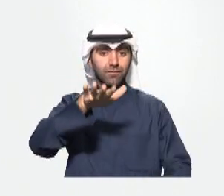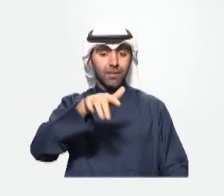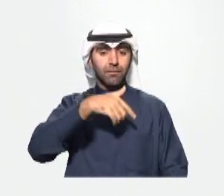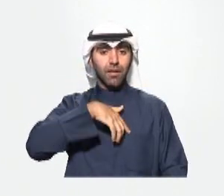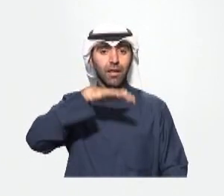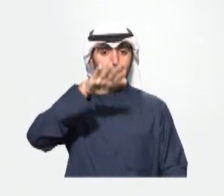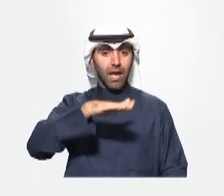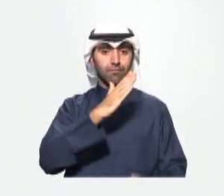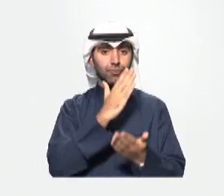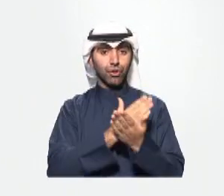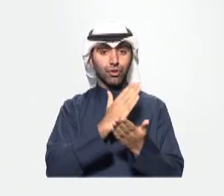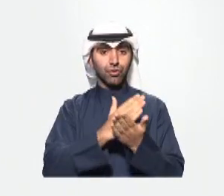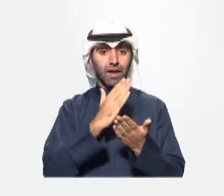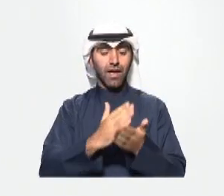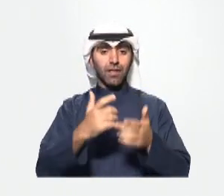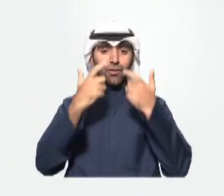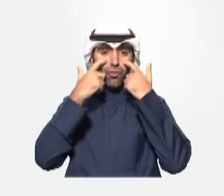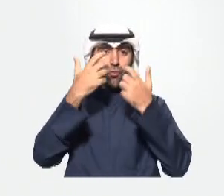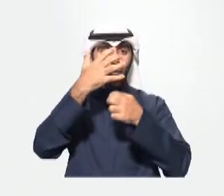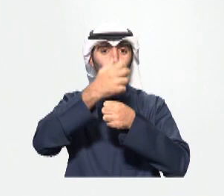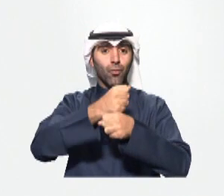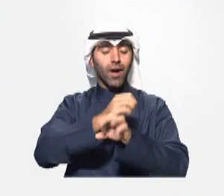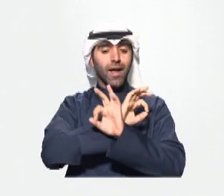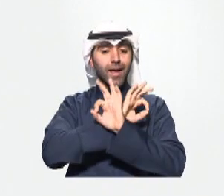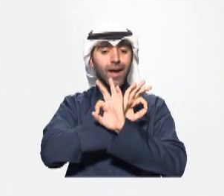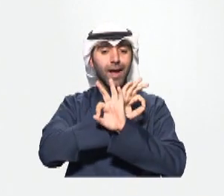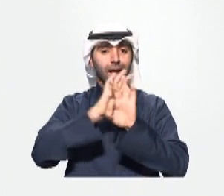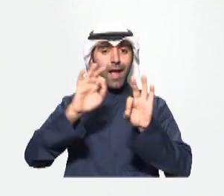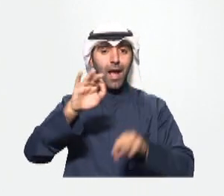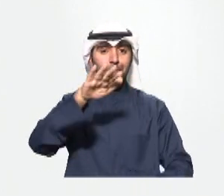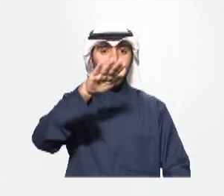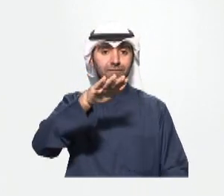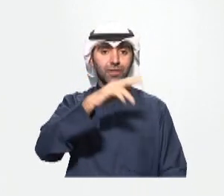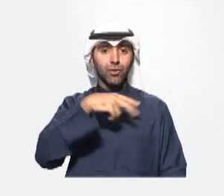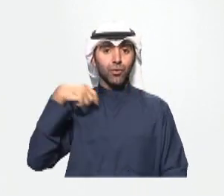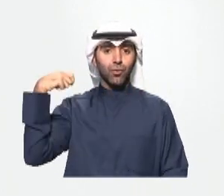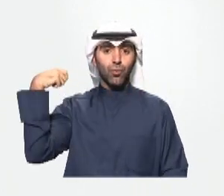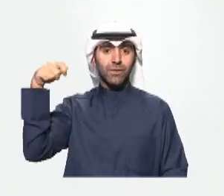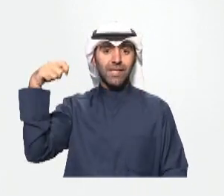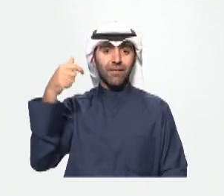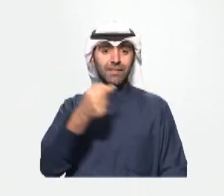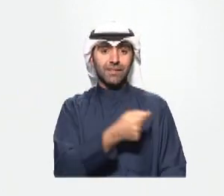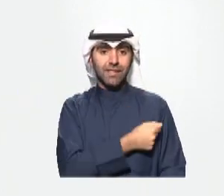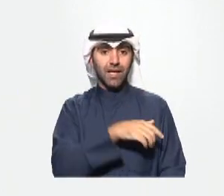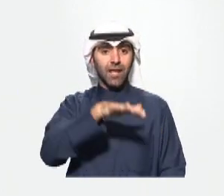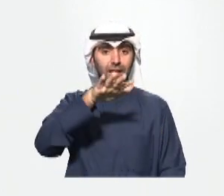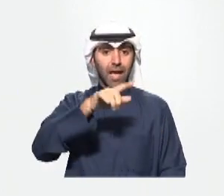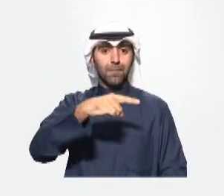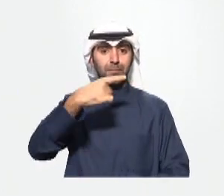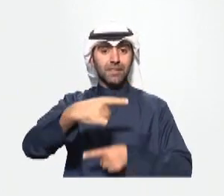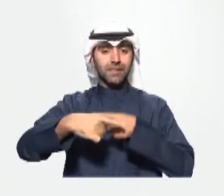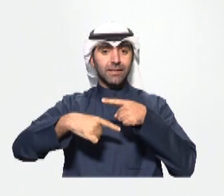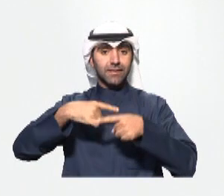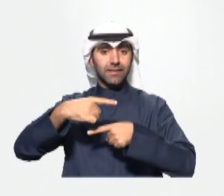والوقاية. البعض من هذه الخطوات والإجراءات استمر معنا إلى اليوم، والبعض منها توقف